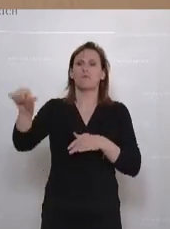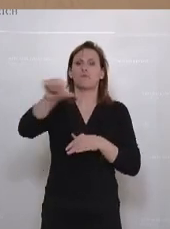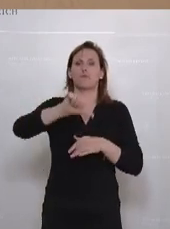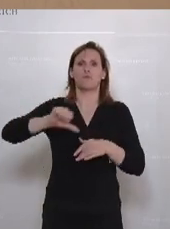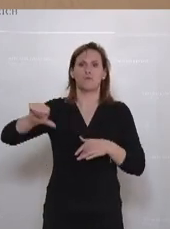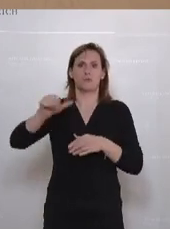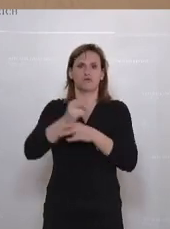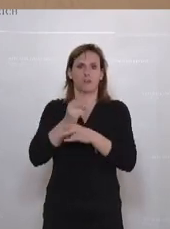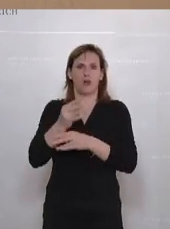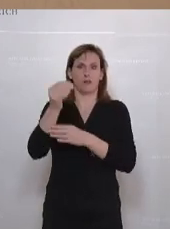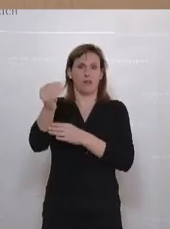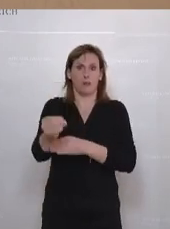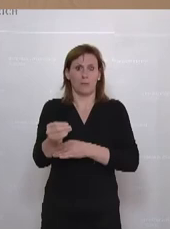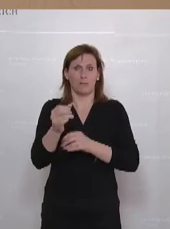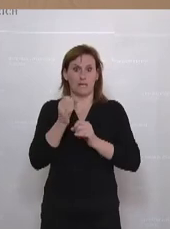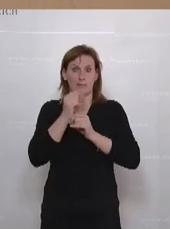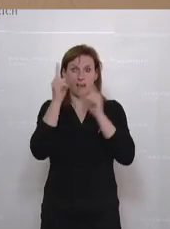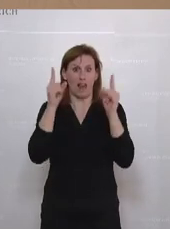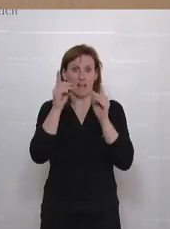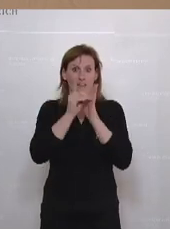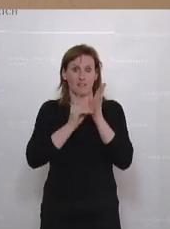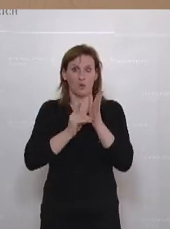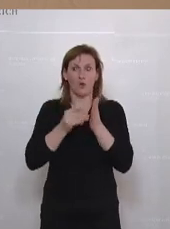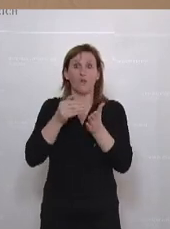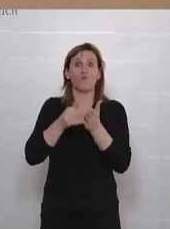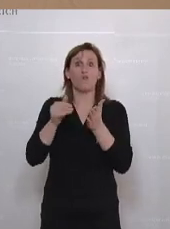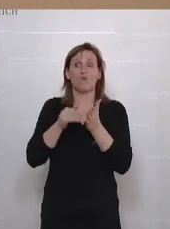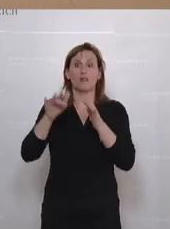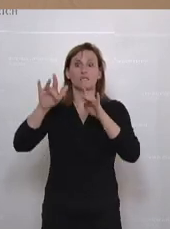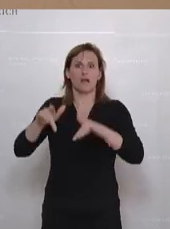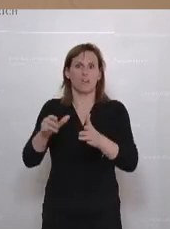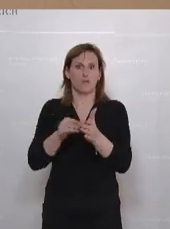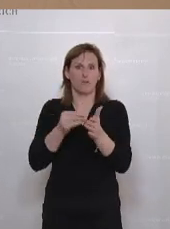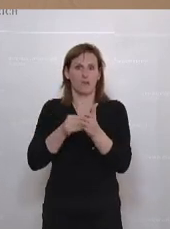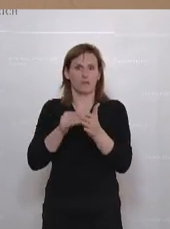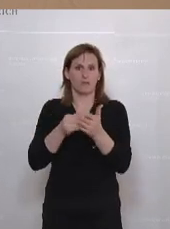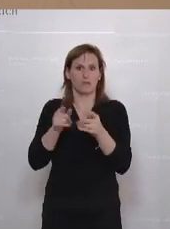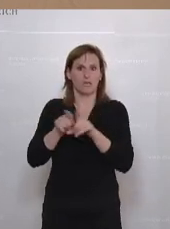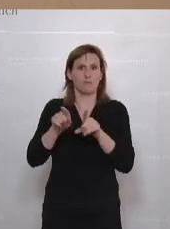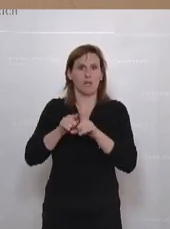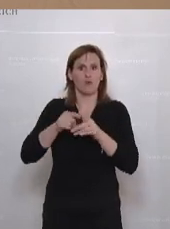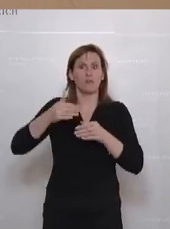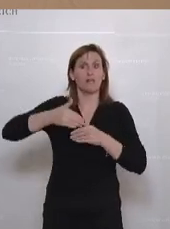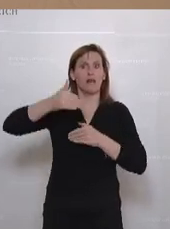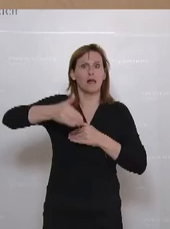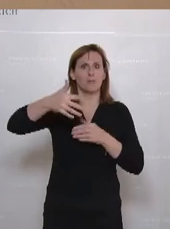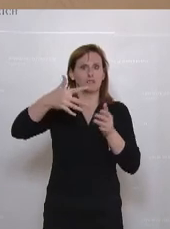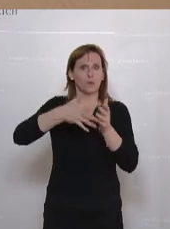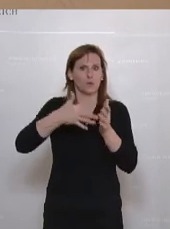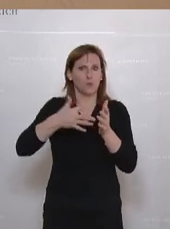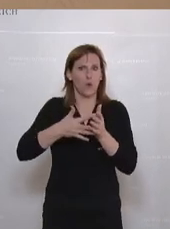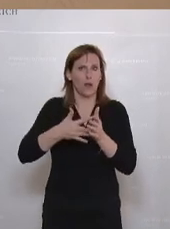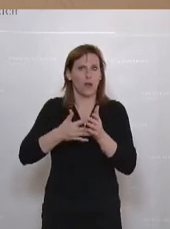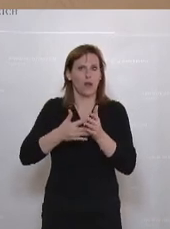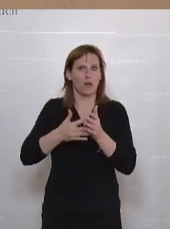ganz klare Zweckbindungen, es gibt Monitoring-Mechanismen, ein engmaschiges Monitoring-Mechanismen. Dazu dienen ja genau auch